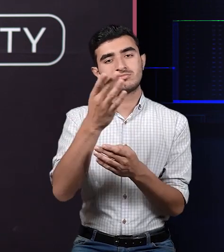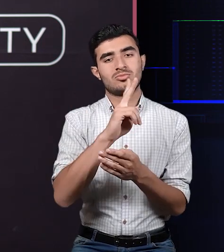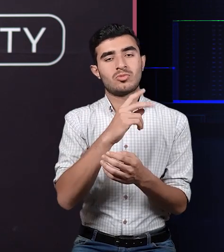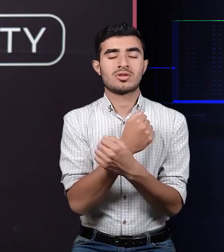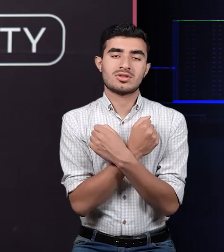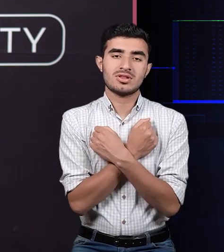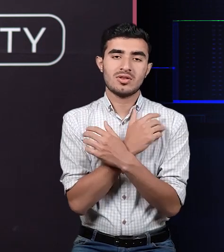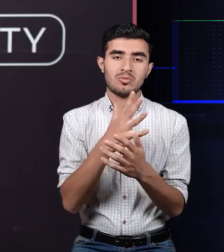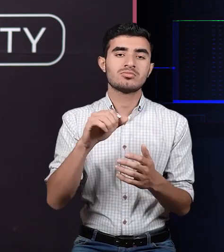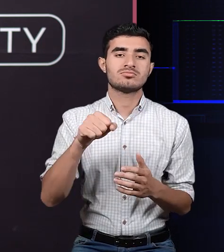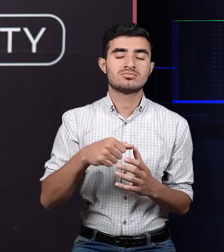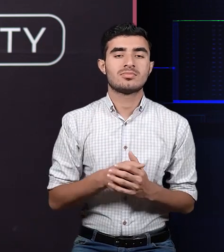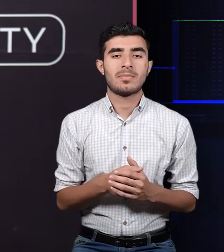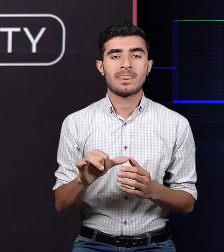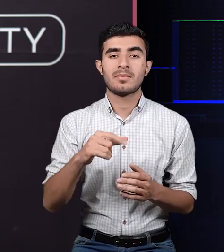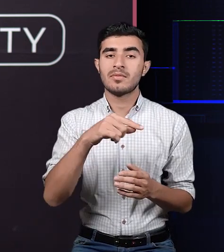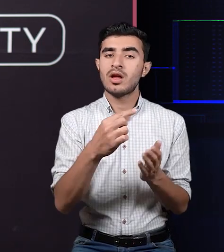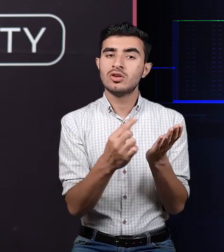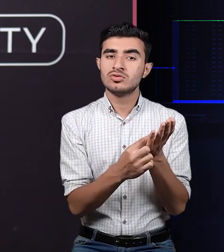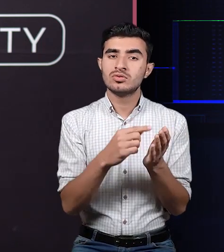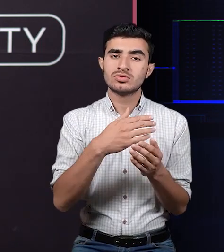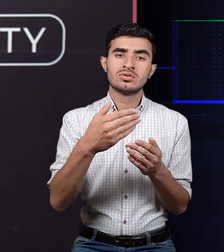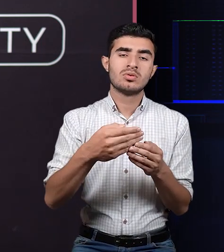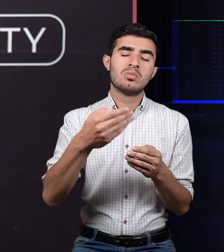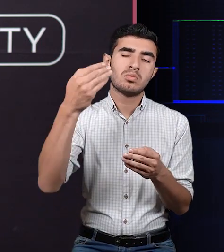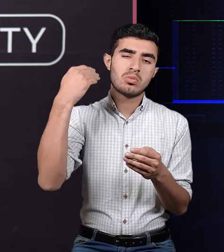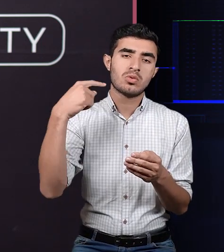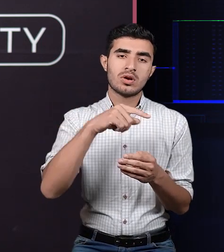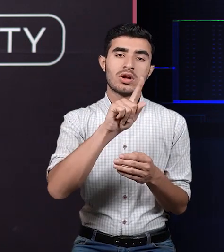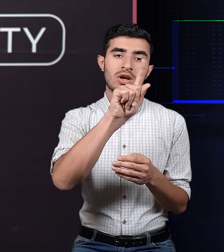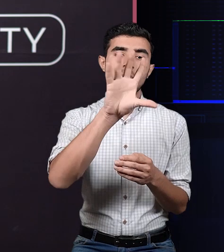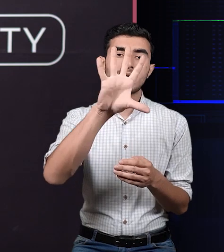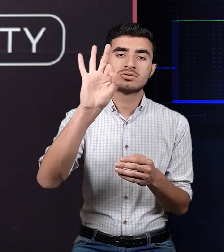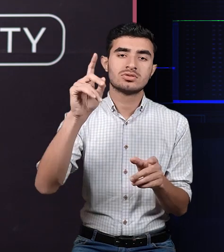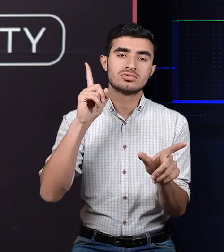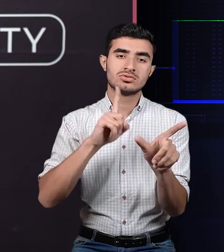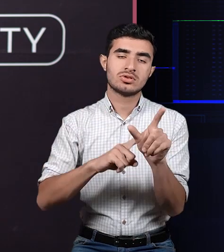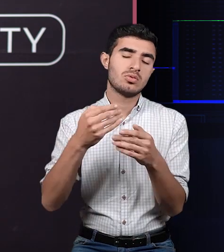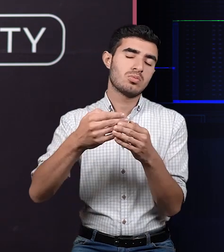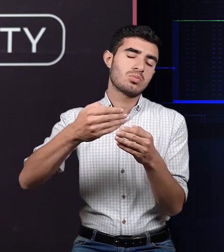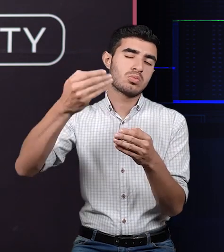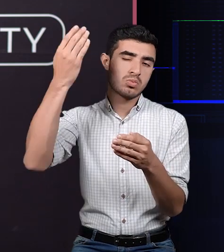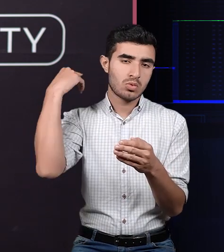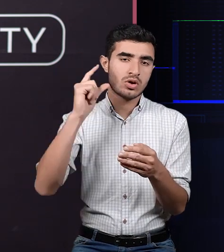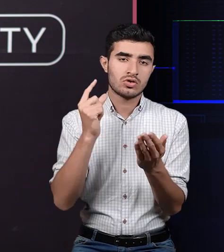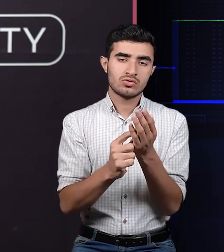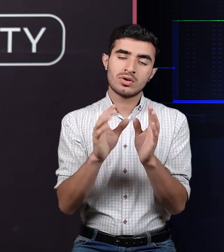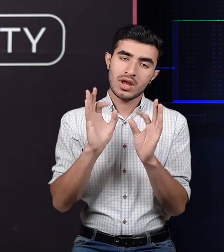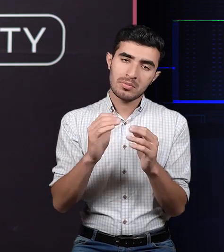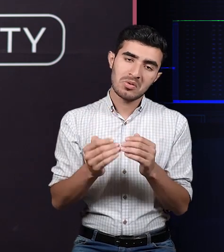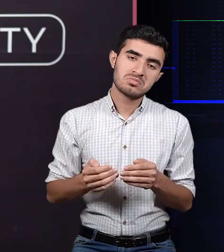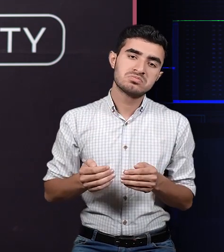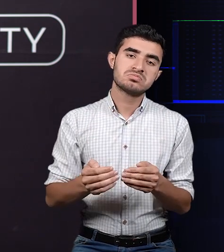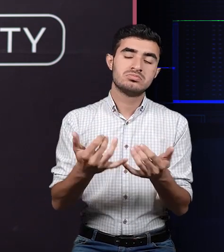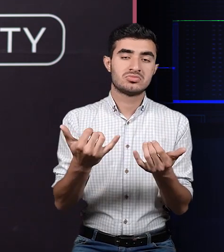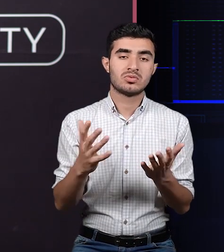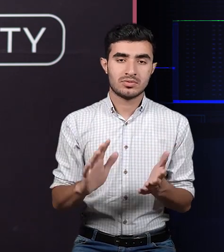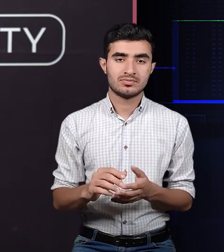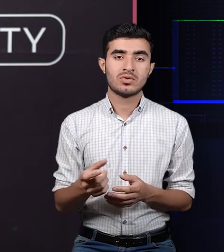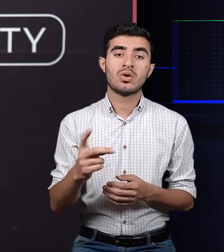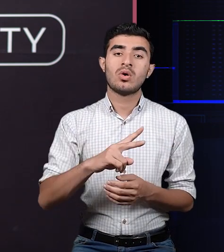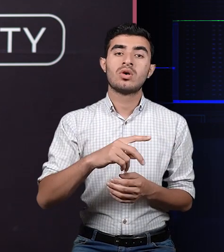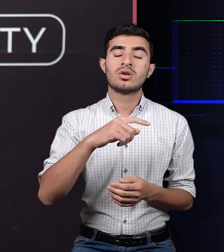دائم ہے۔ اور اس کے علاوہ یہ ہے کہ یہاں پر جو تعلیم حاصل کرنے والے لوگ تھے یا